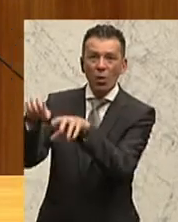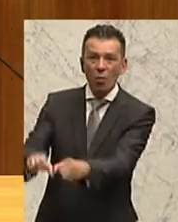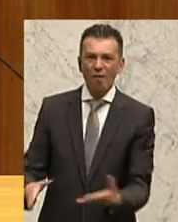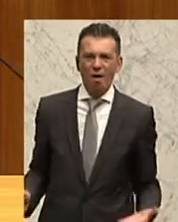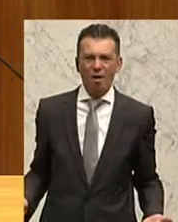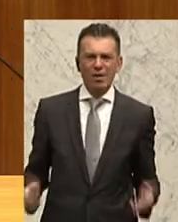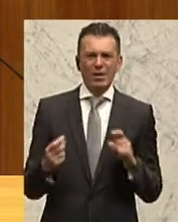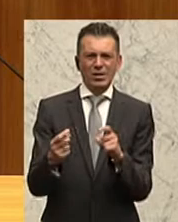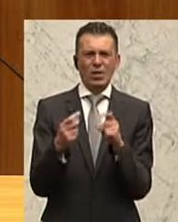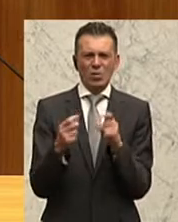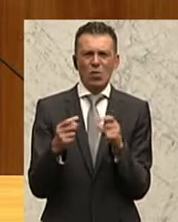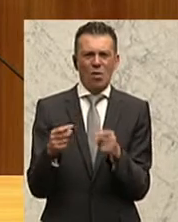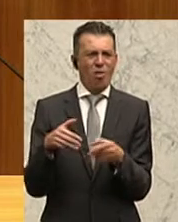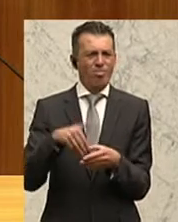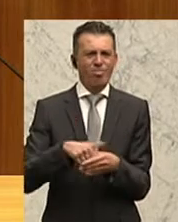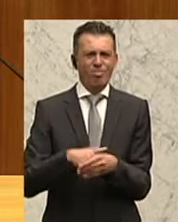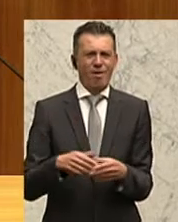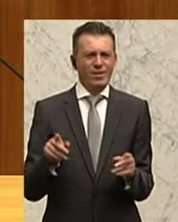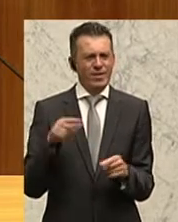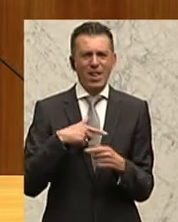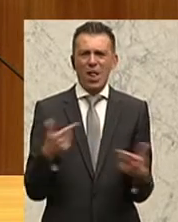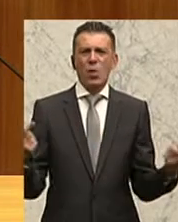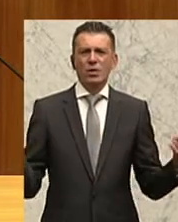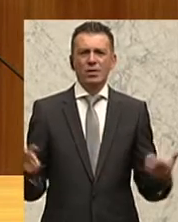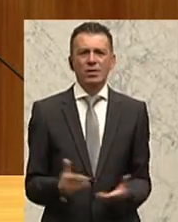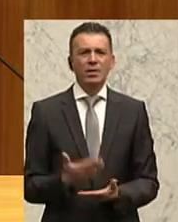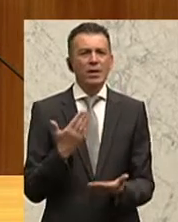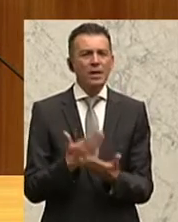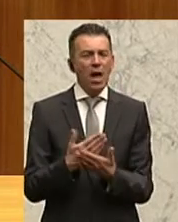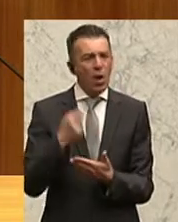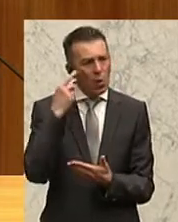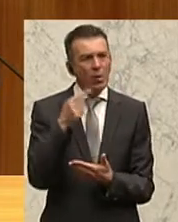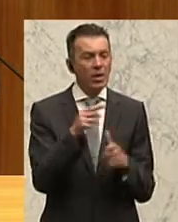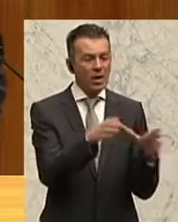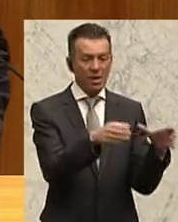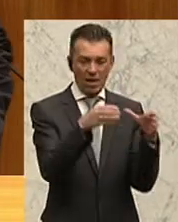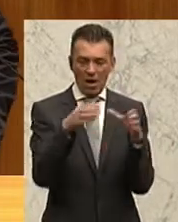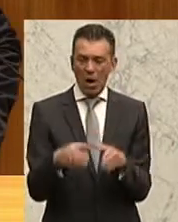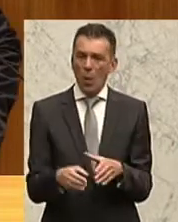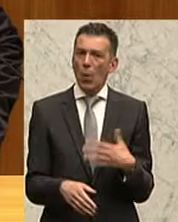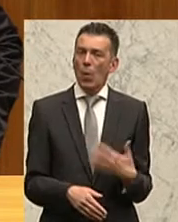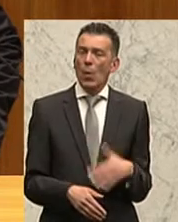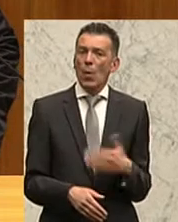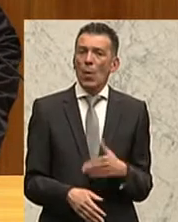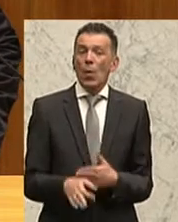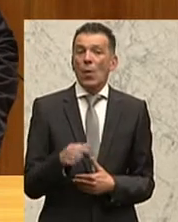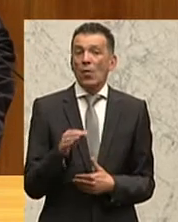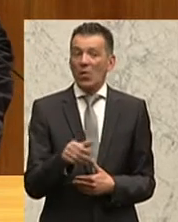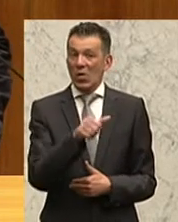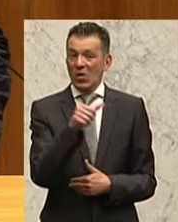Diskussion zu führen. Und daher denke ich, dass dieser Abzug mehr als fatal ist für die Reputation Österreichs im